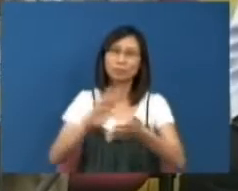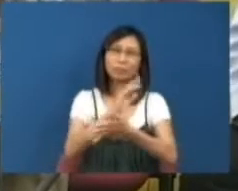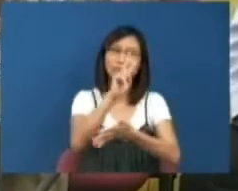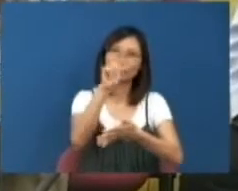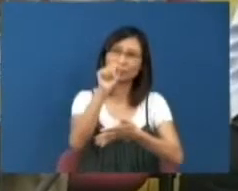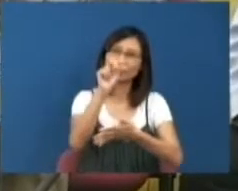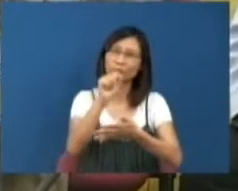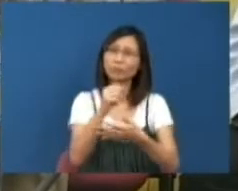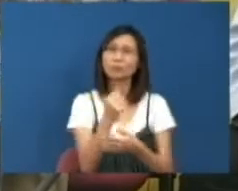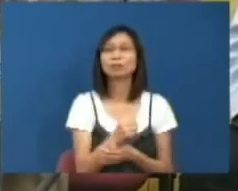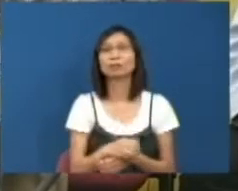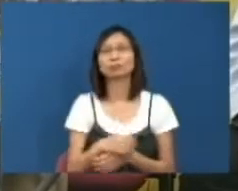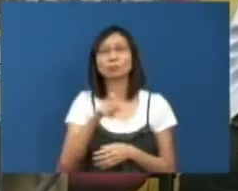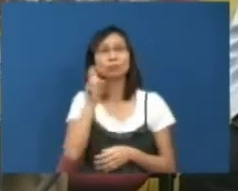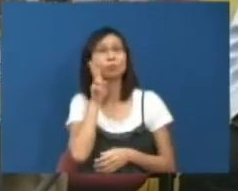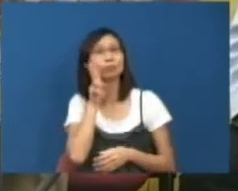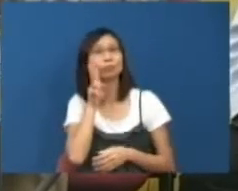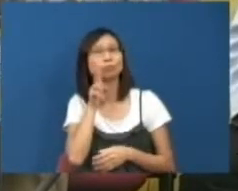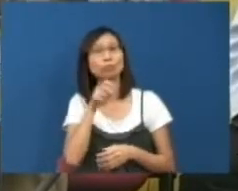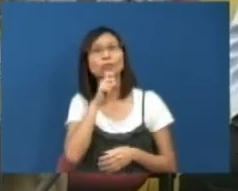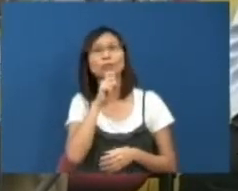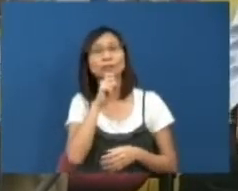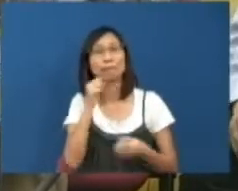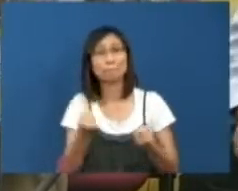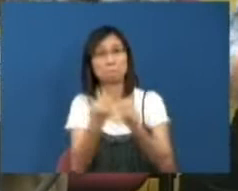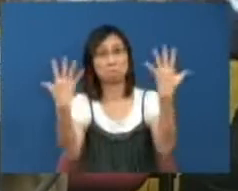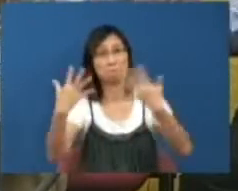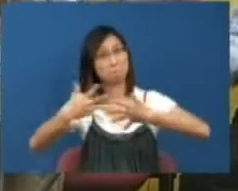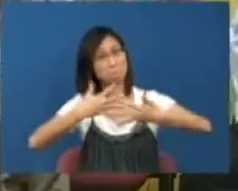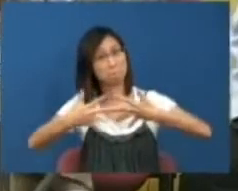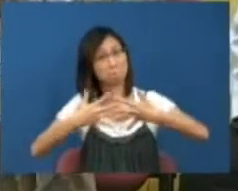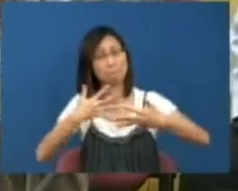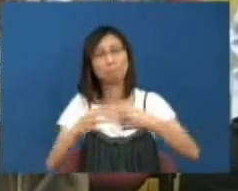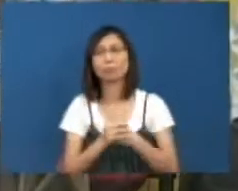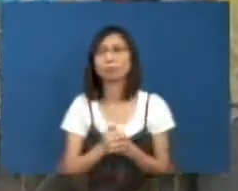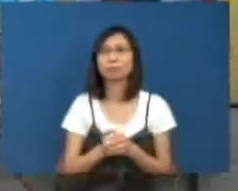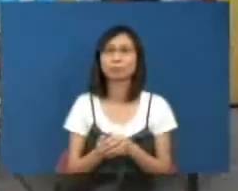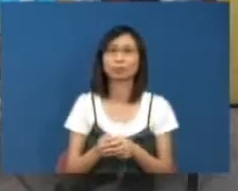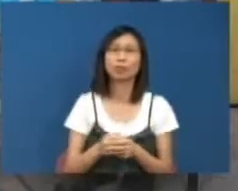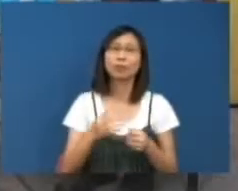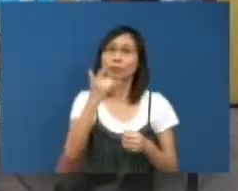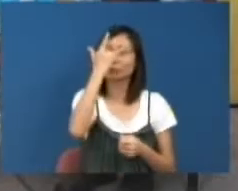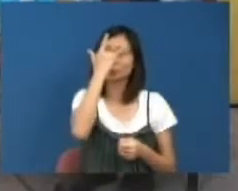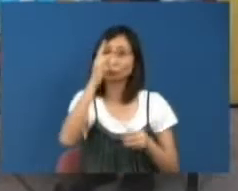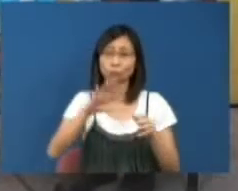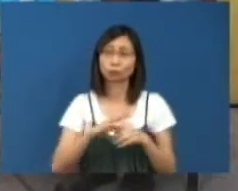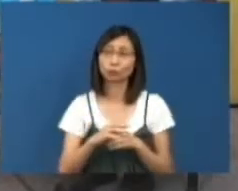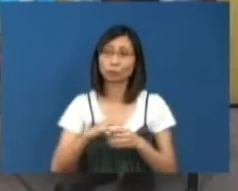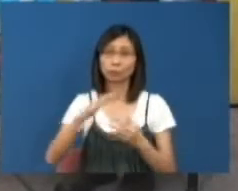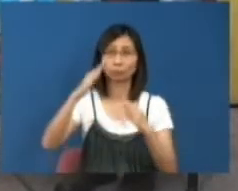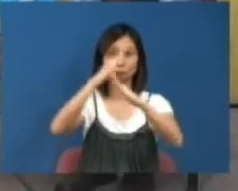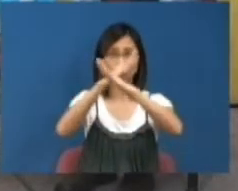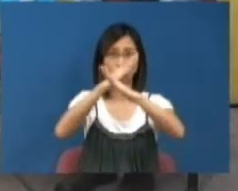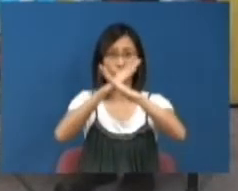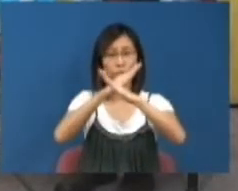電廠係出一次事咧，都唔夠你用翻幾多個世紀去補翻。 咁你而家成個德國都禁咗核電啊嘛，咁佢而家